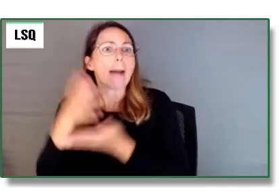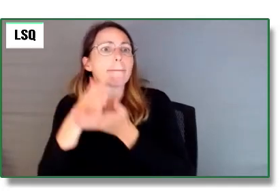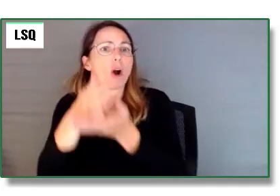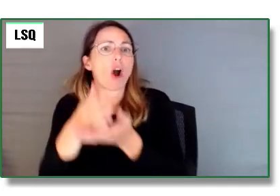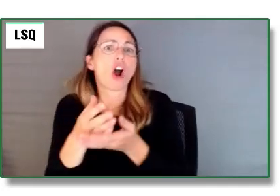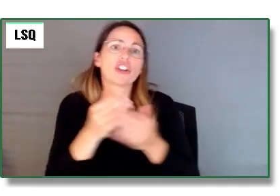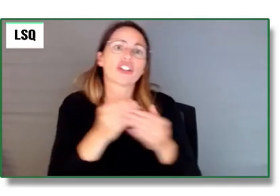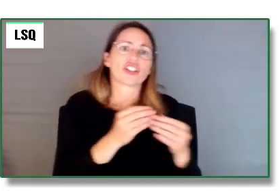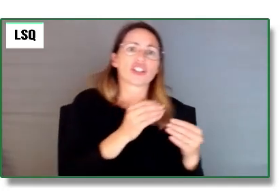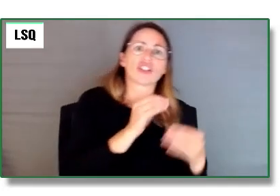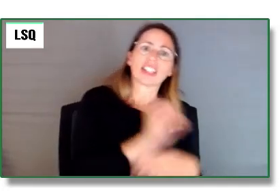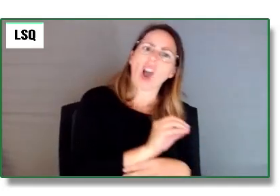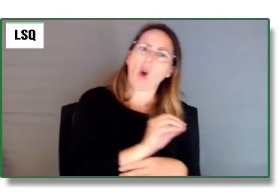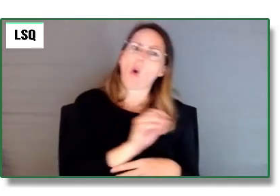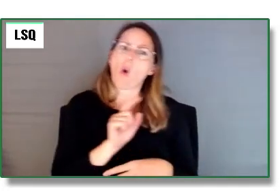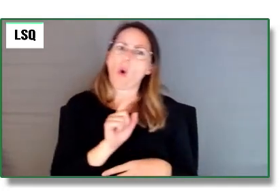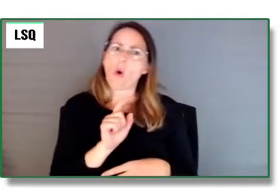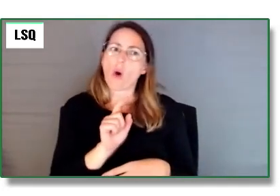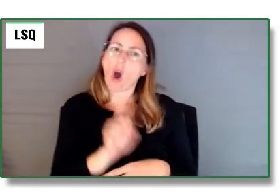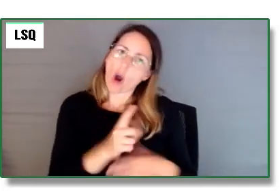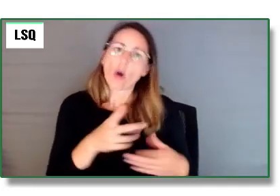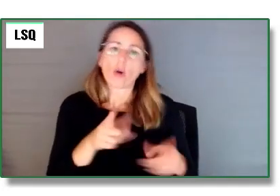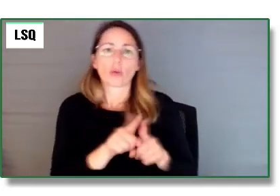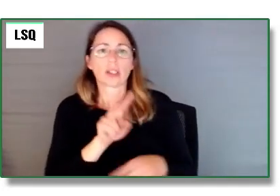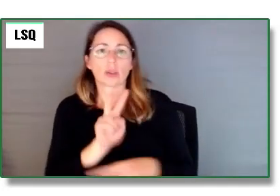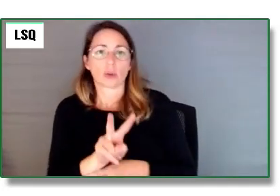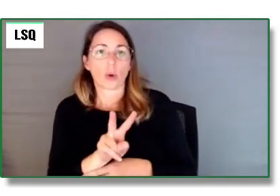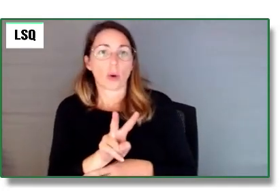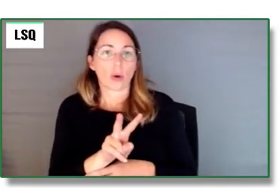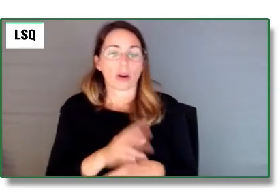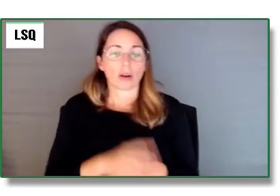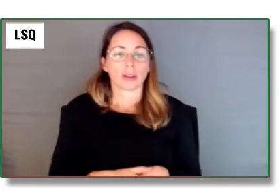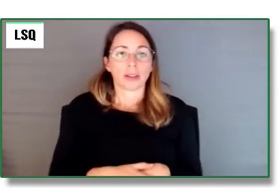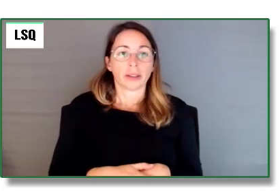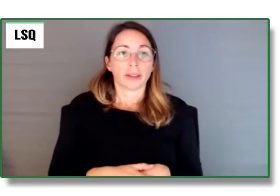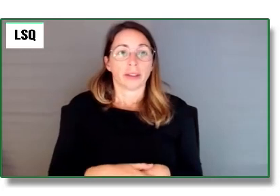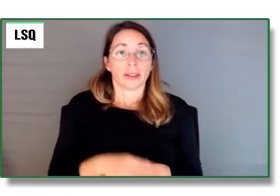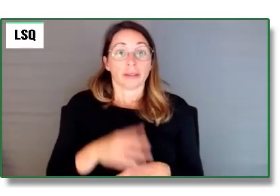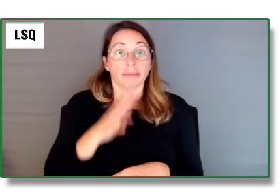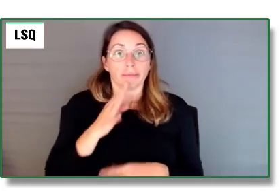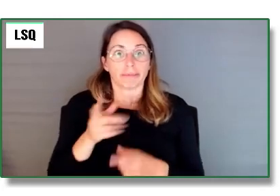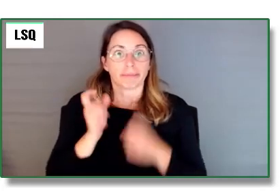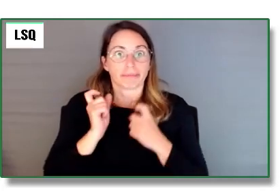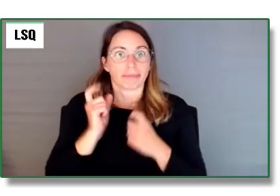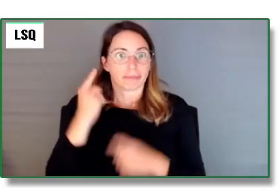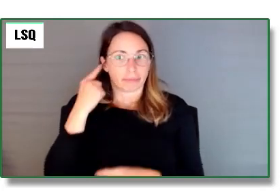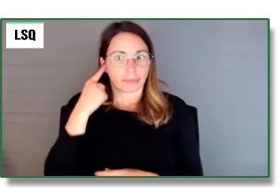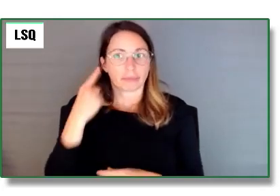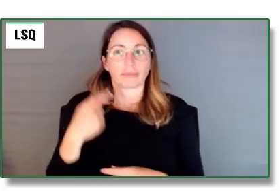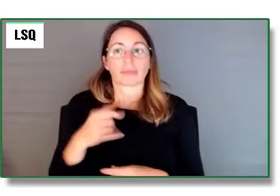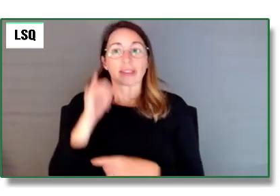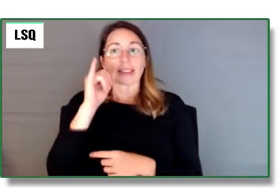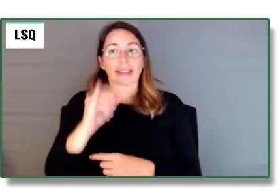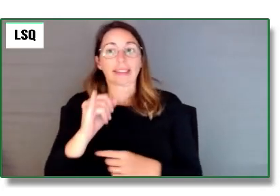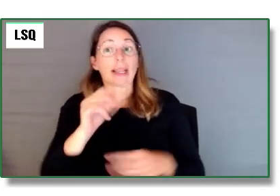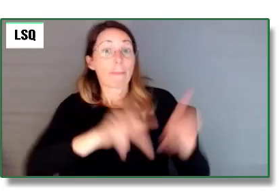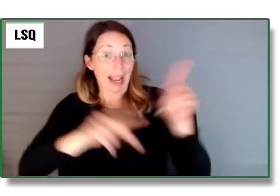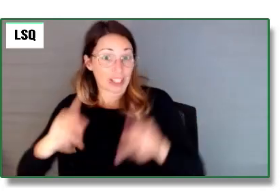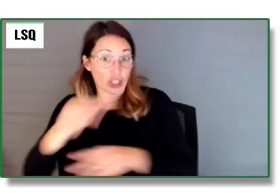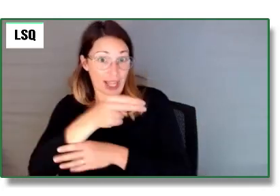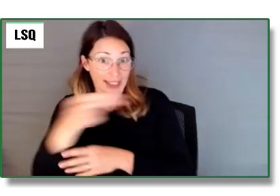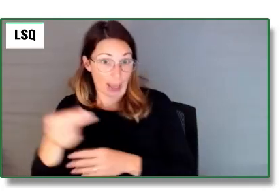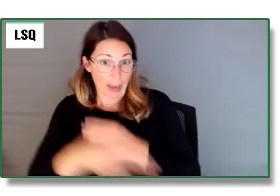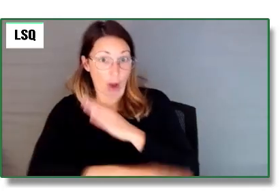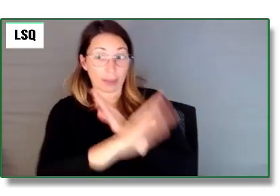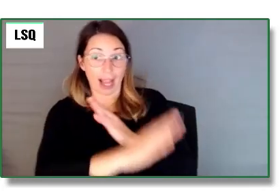ajoute à ça l'isolement, le manque de mobilité, les obstacles auxquels sont confrontées les personnes handicapées, nous avons une crise